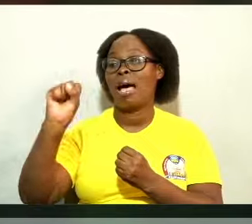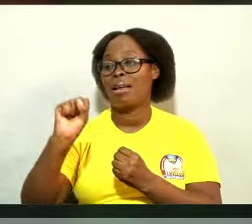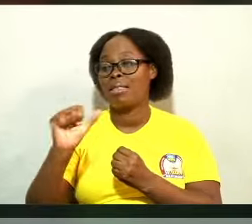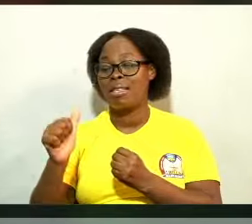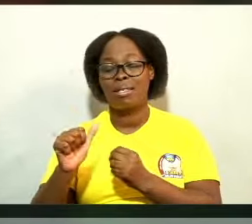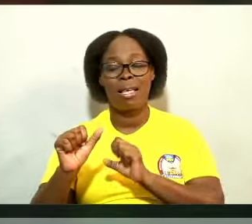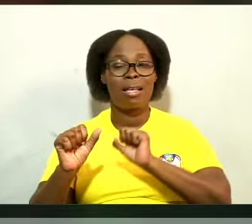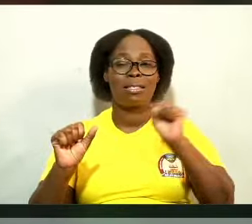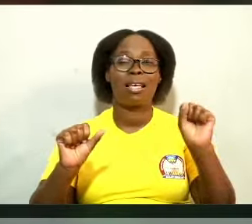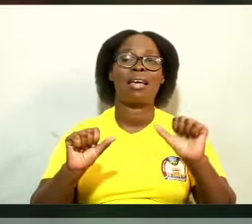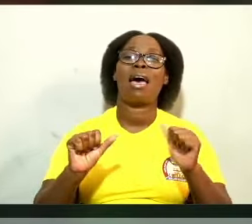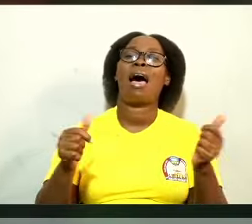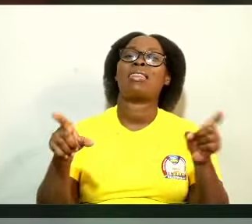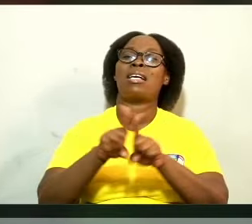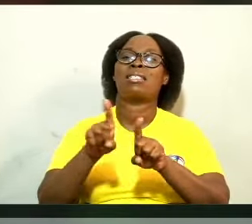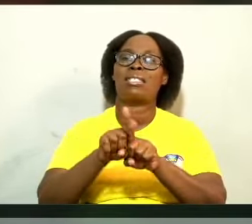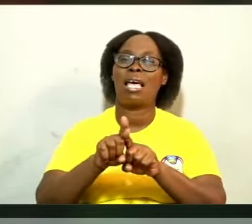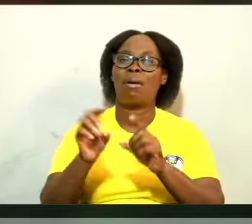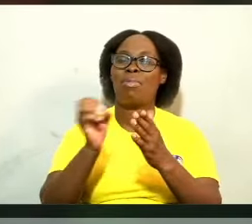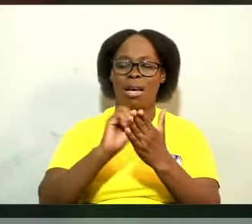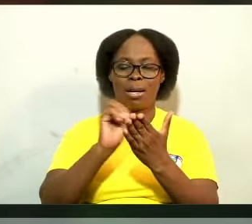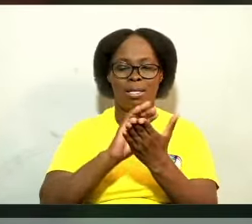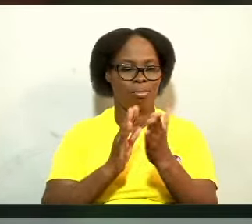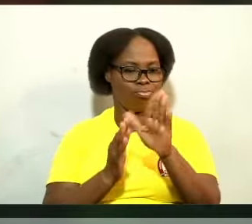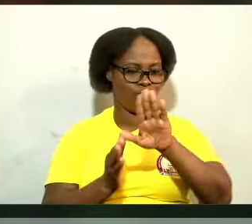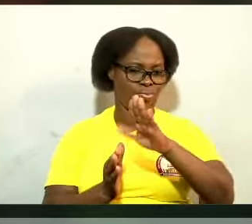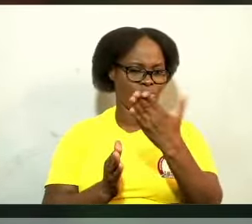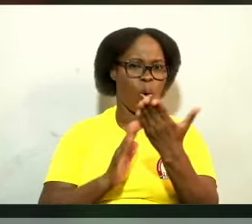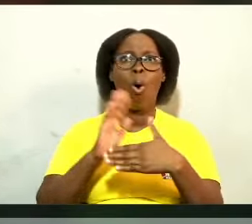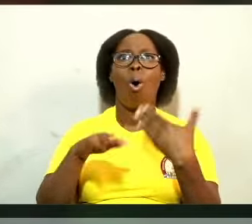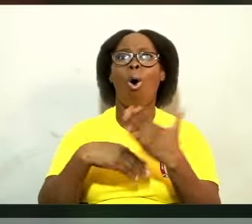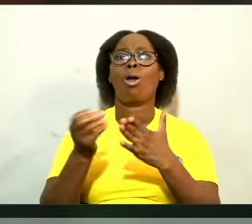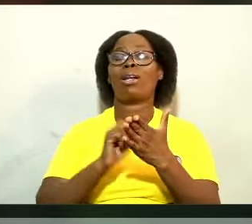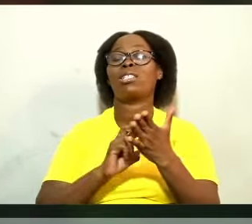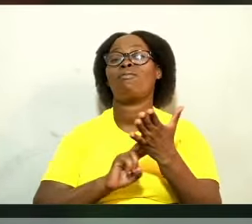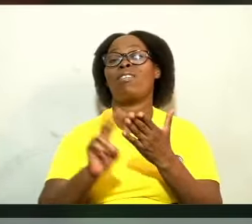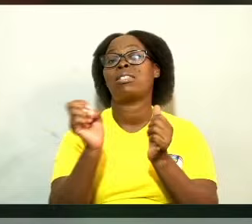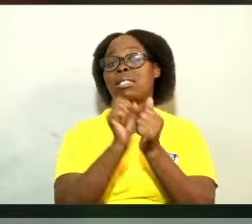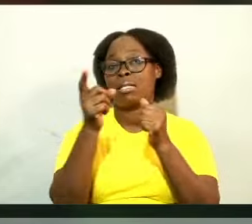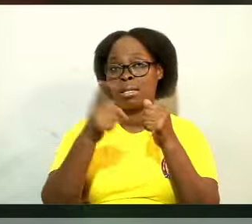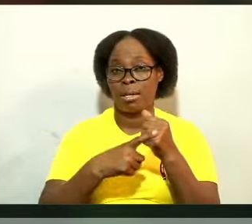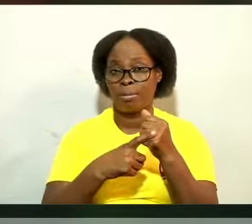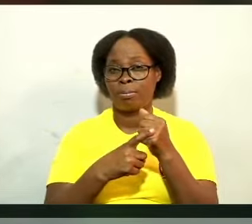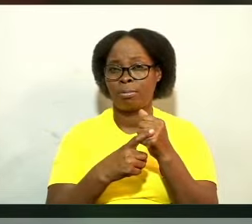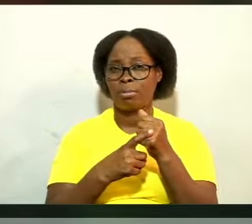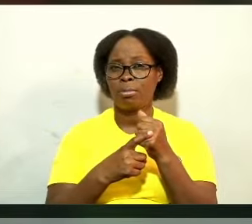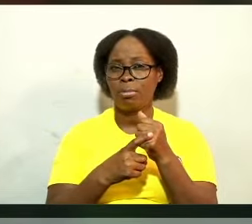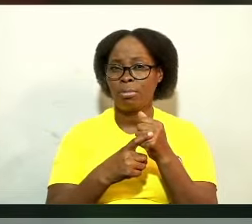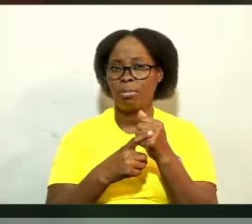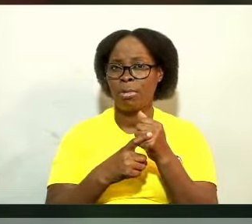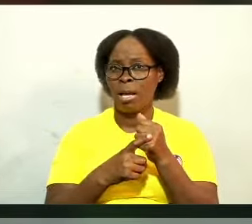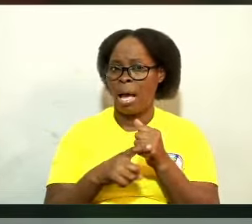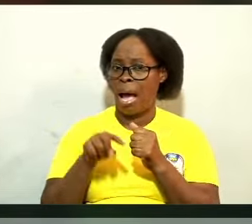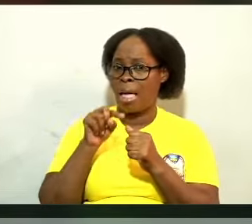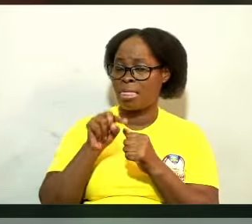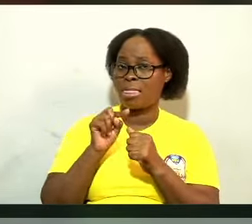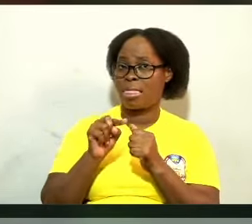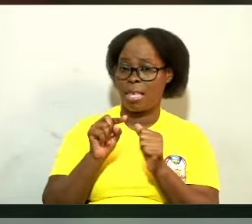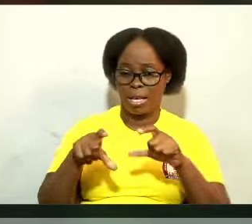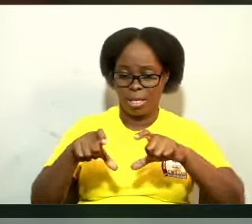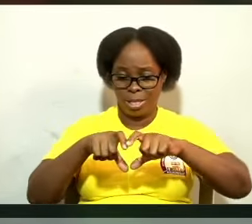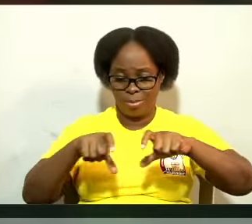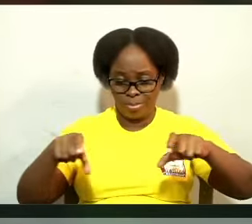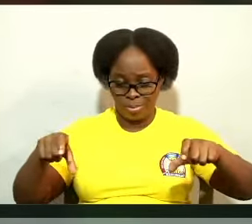na upande huu, ziliandikwa. Fungu la 16, na zile mbao